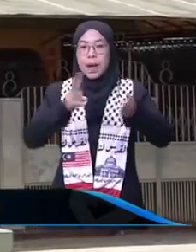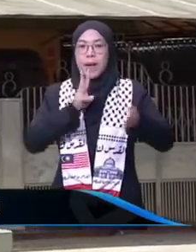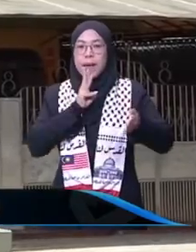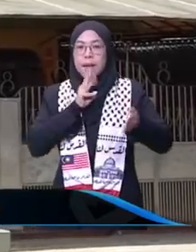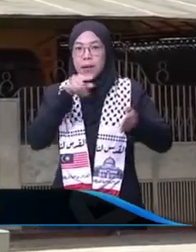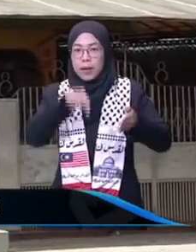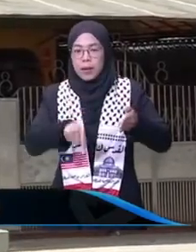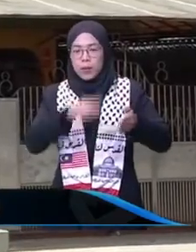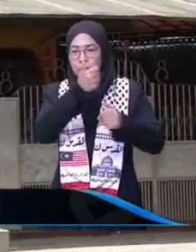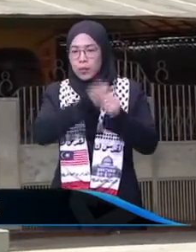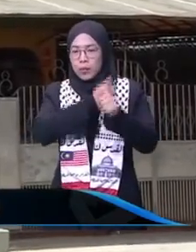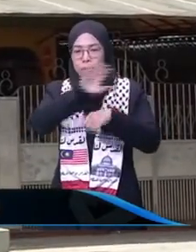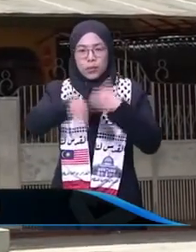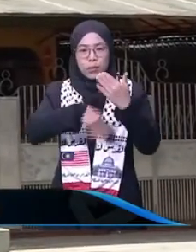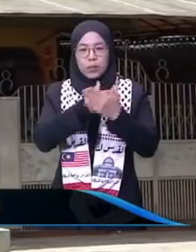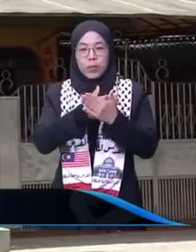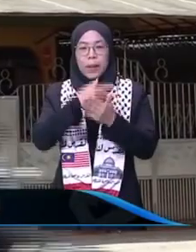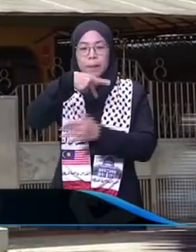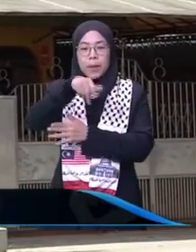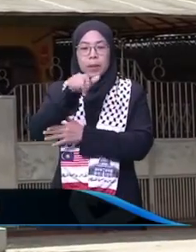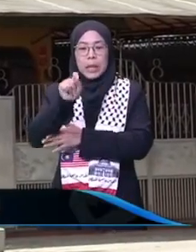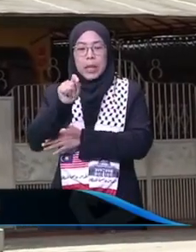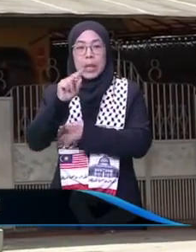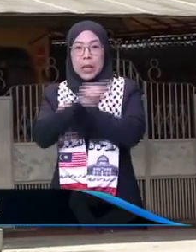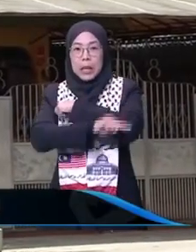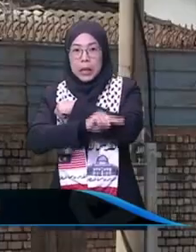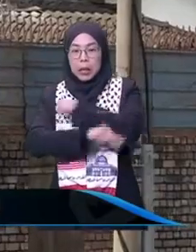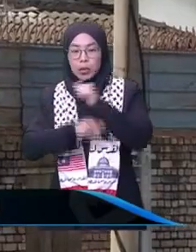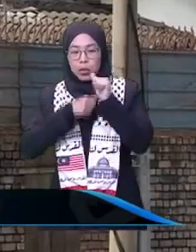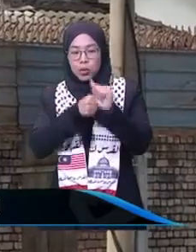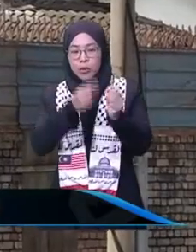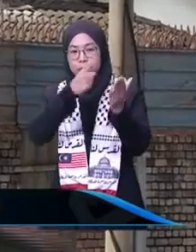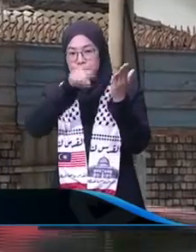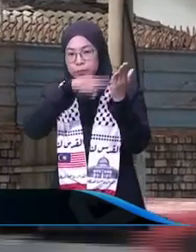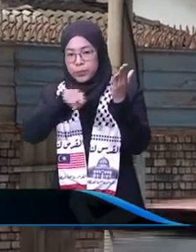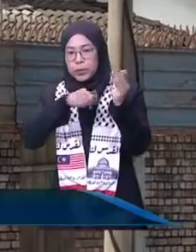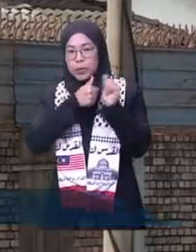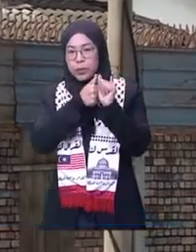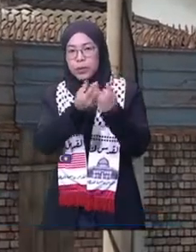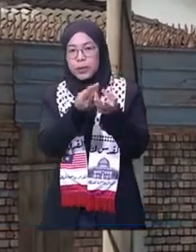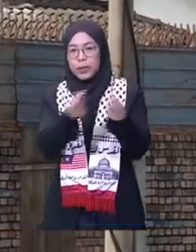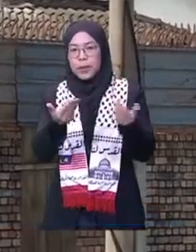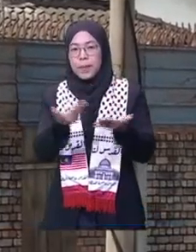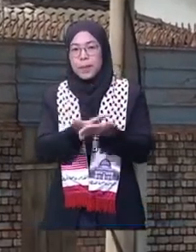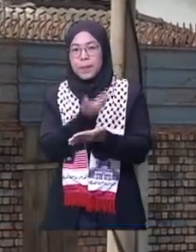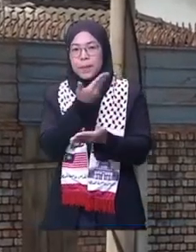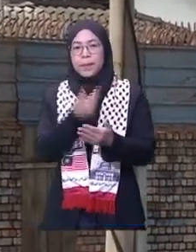alam kepada semua pihak berkuasa tempatan dan negeri sebagai rujukan pembangunan tanah baru.